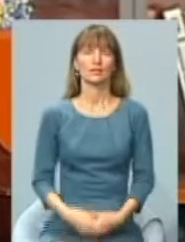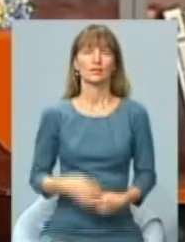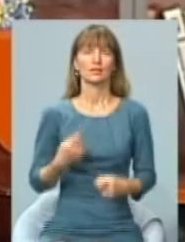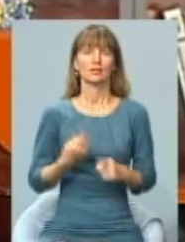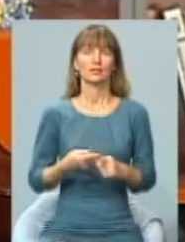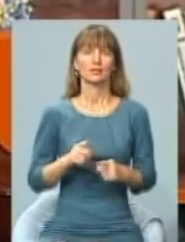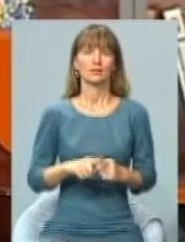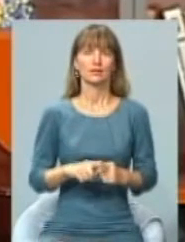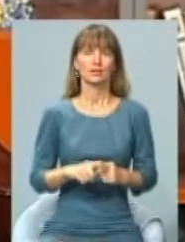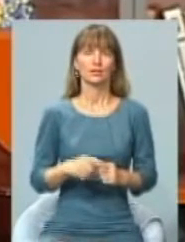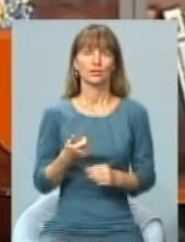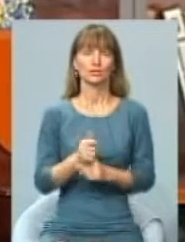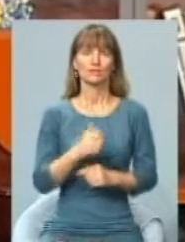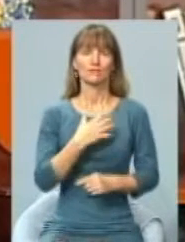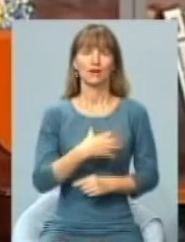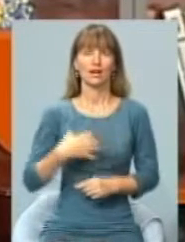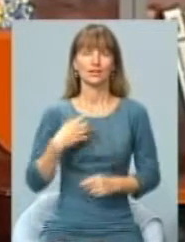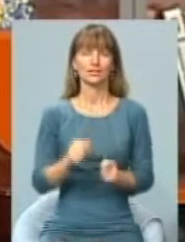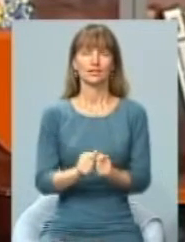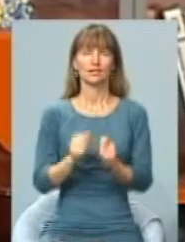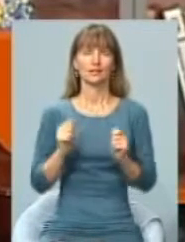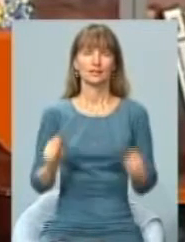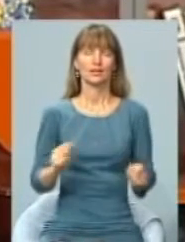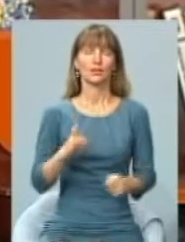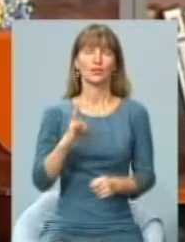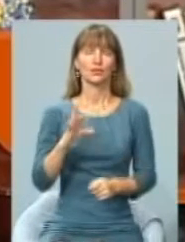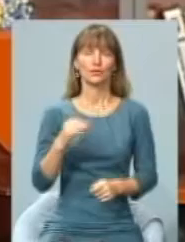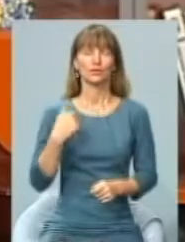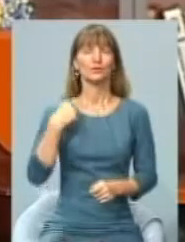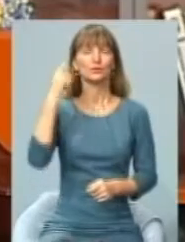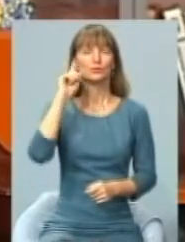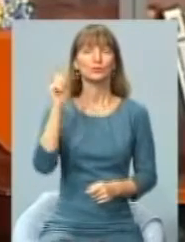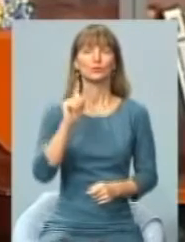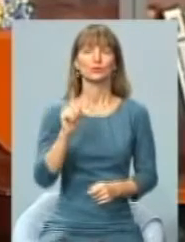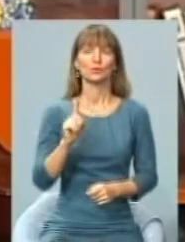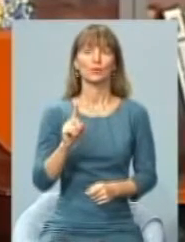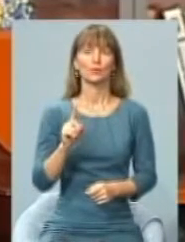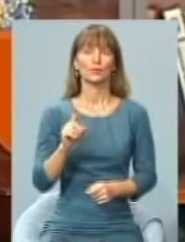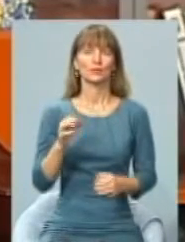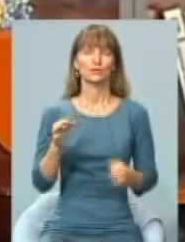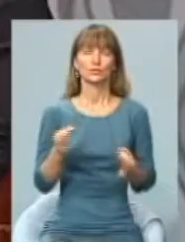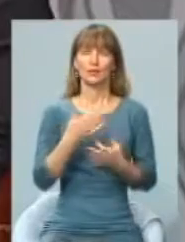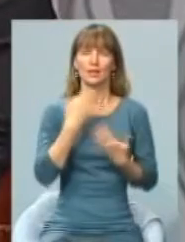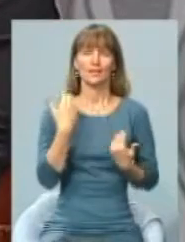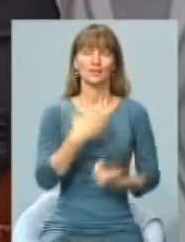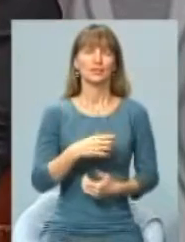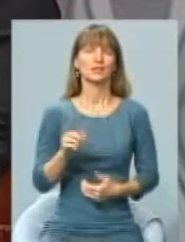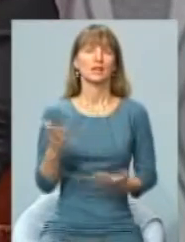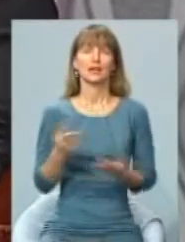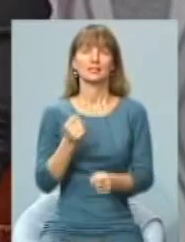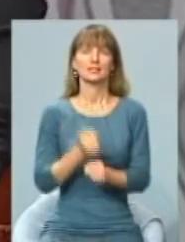было такое очень важное открытие, но мне кажется, что были еще важнее. А як взагалі